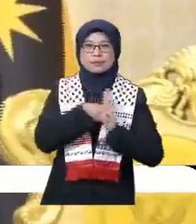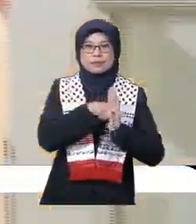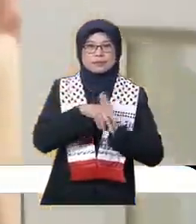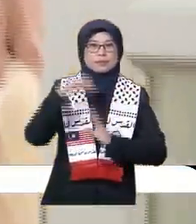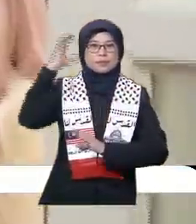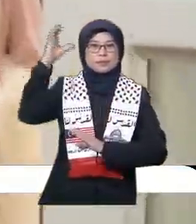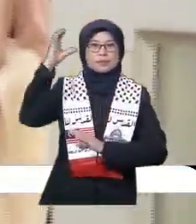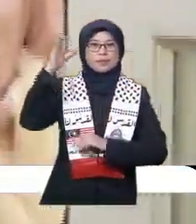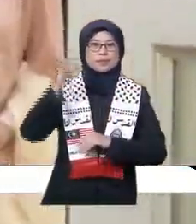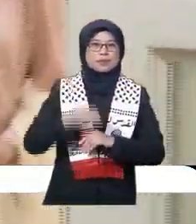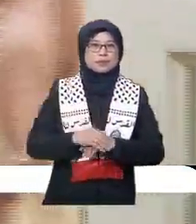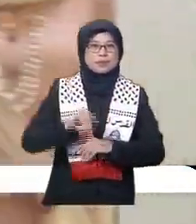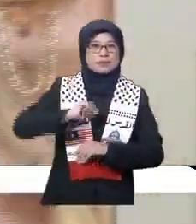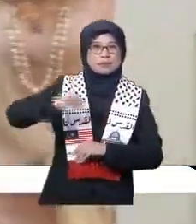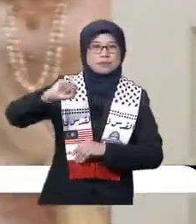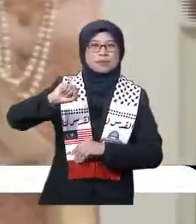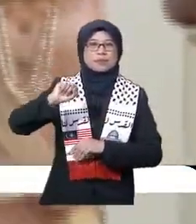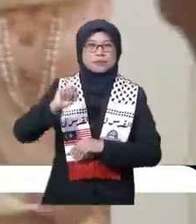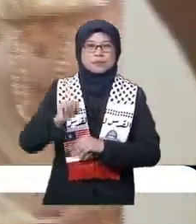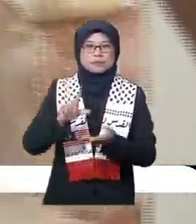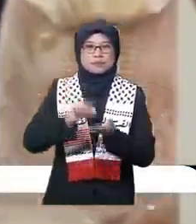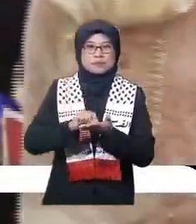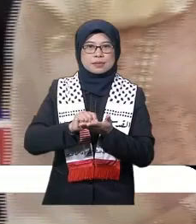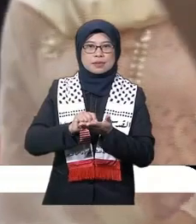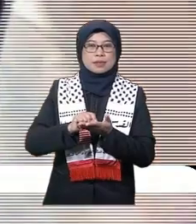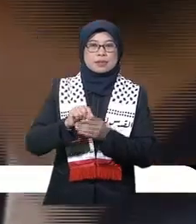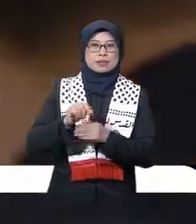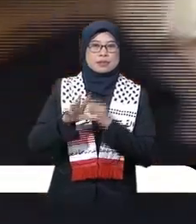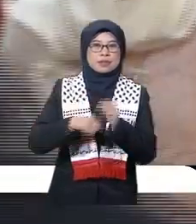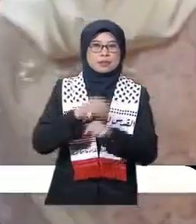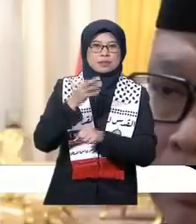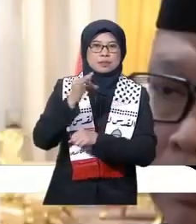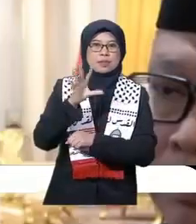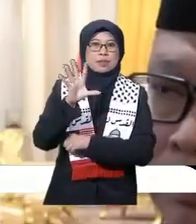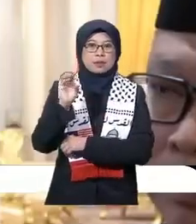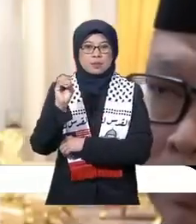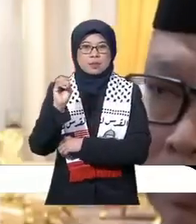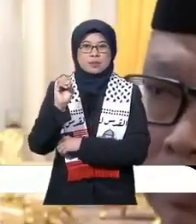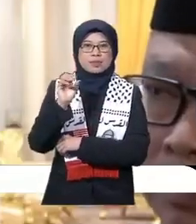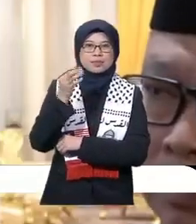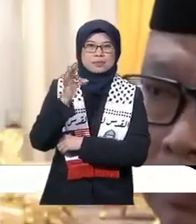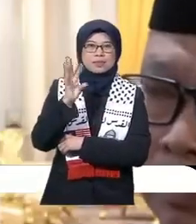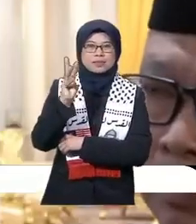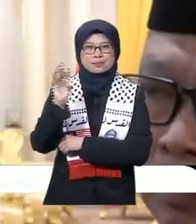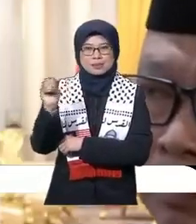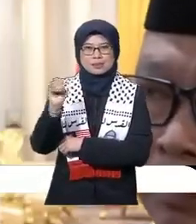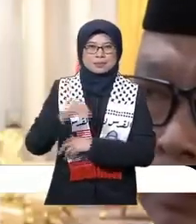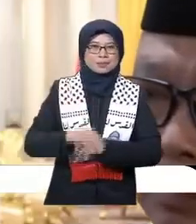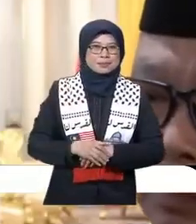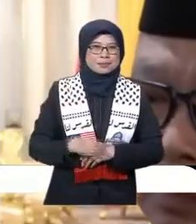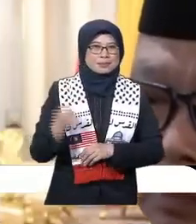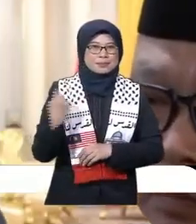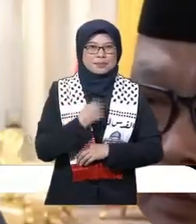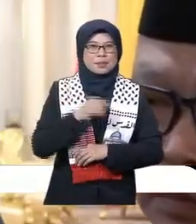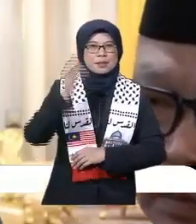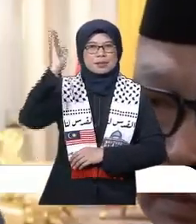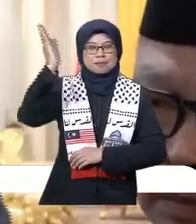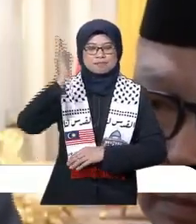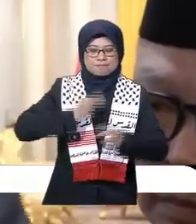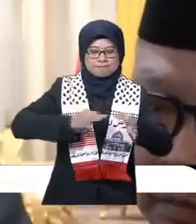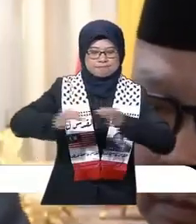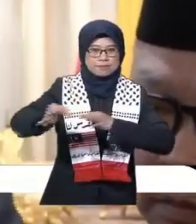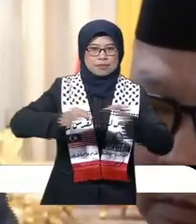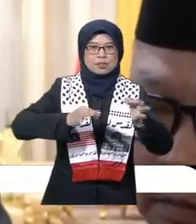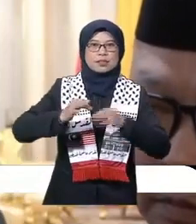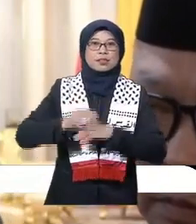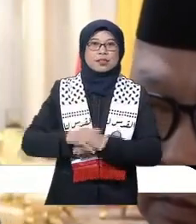berkonsepkan perjalanan perjuangan wartawan bermula 50-an dan 60-an. Dan kita juga telah memberi taklimat kepada Tuan dan